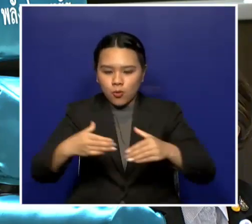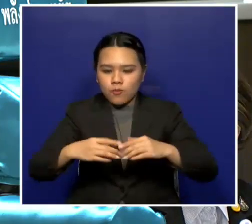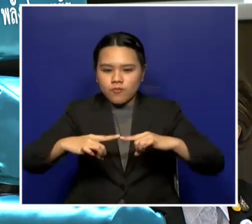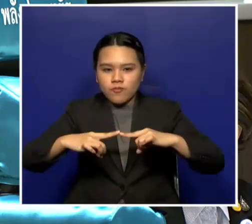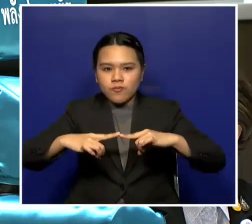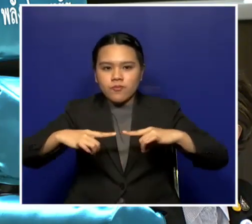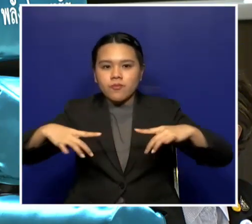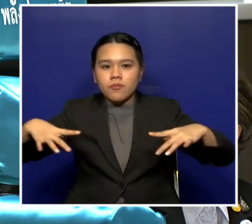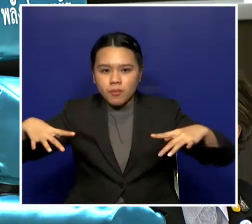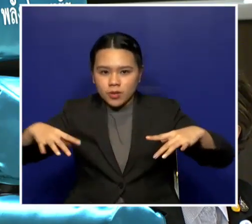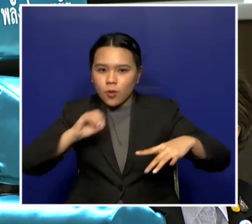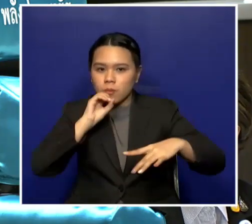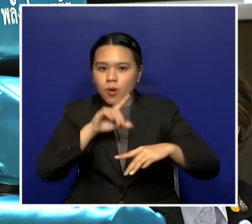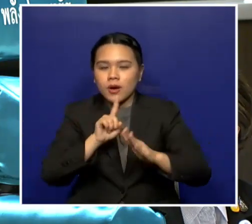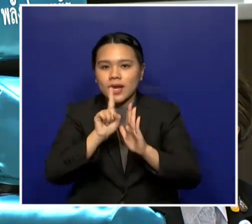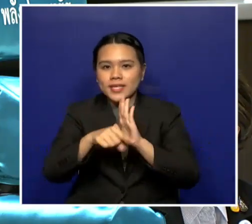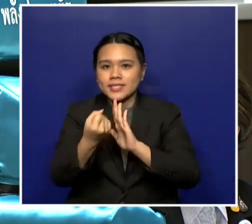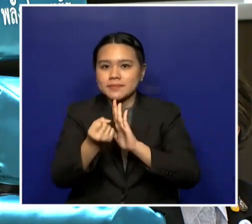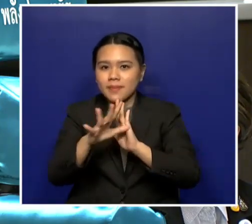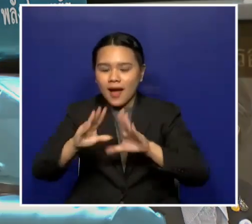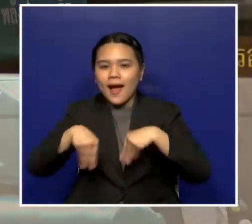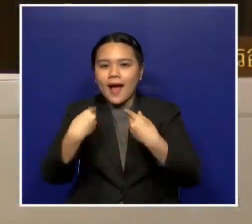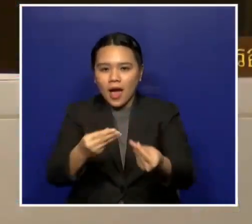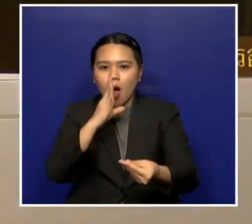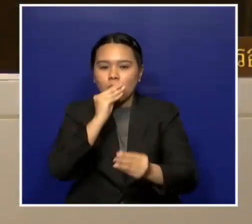ท่านสรัญวุฒิอีก15นาทีครับผมได้รับทราบแล้วนะครับ